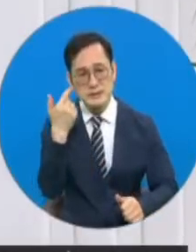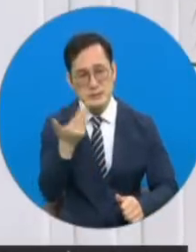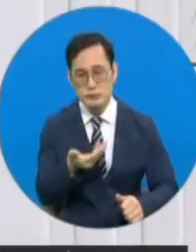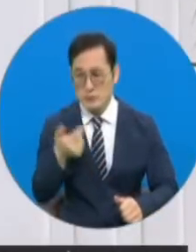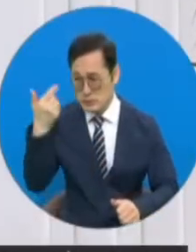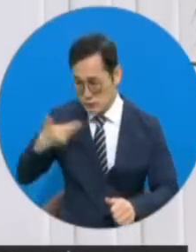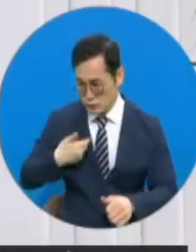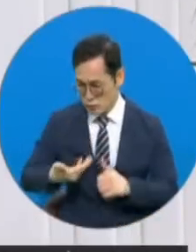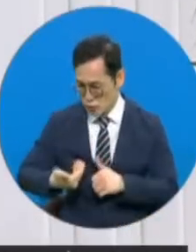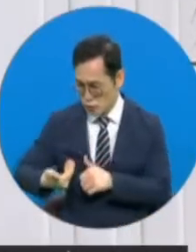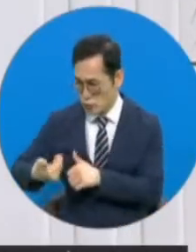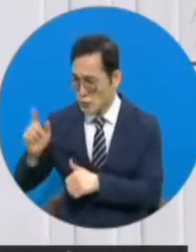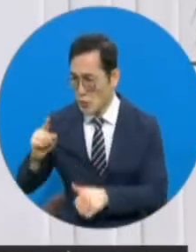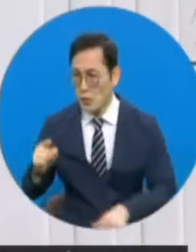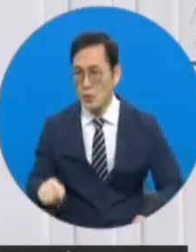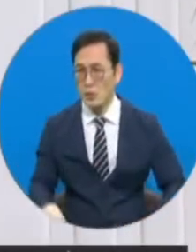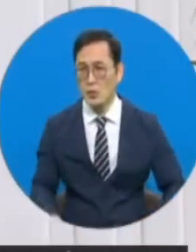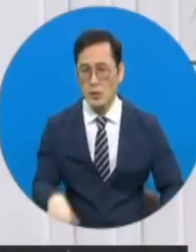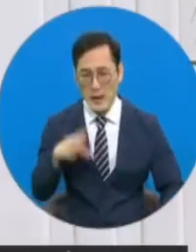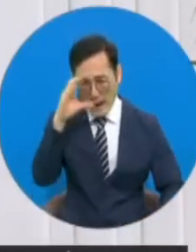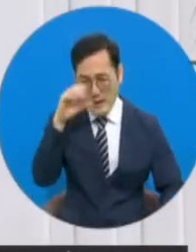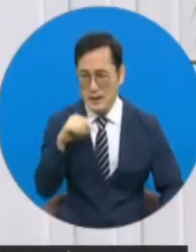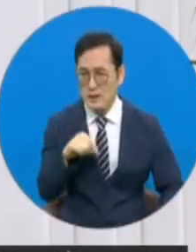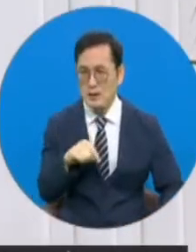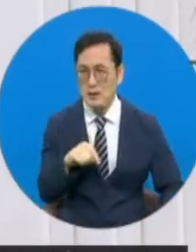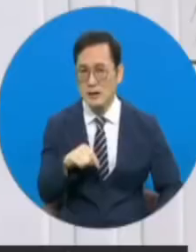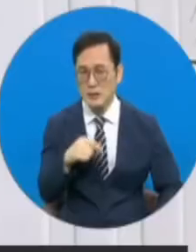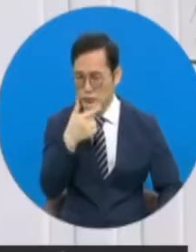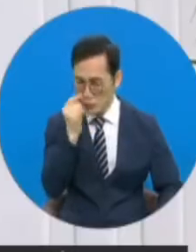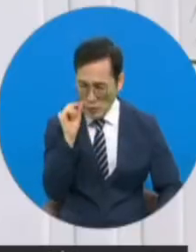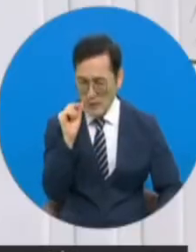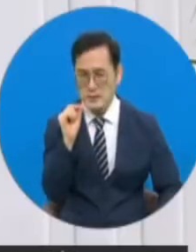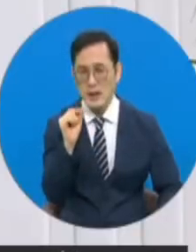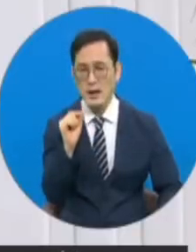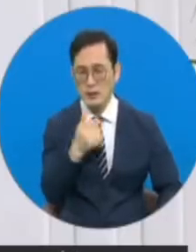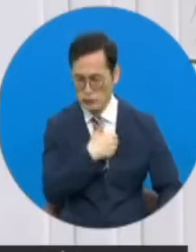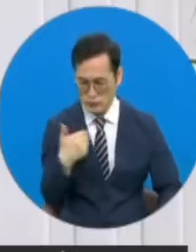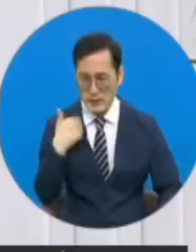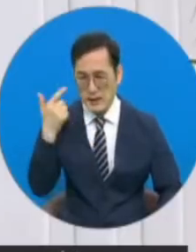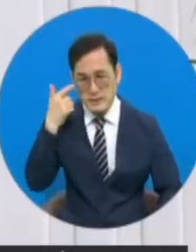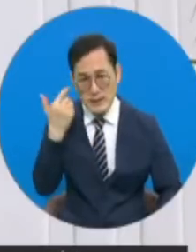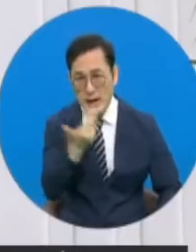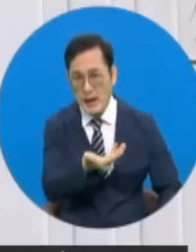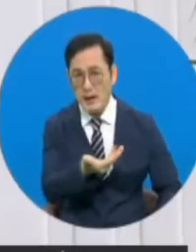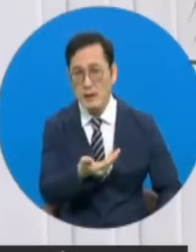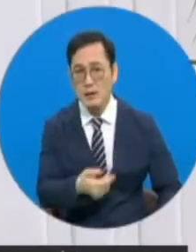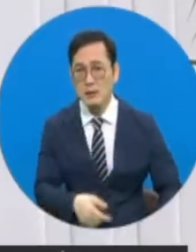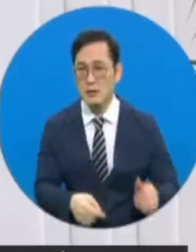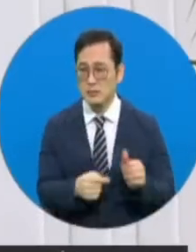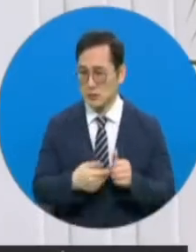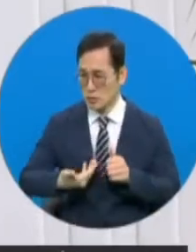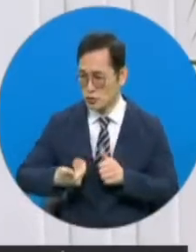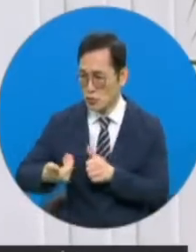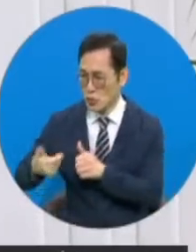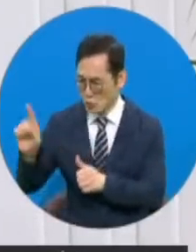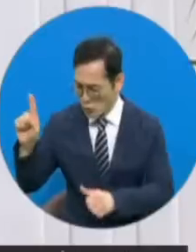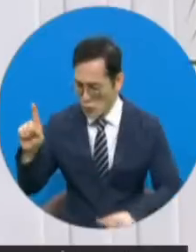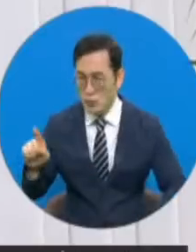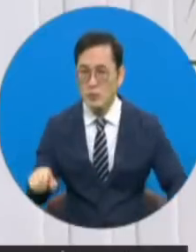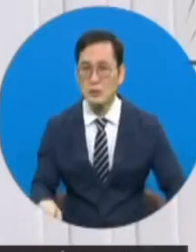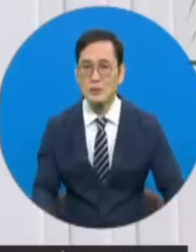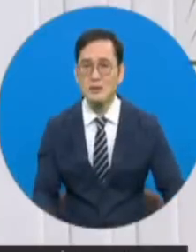유도하느냐 탄약 비축량이 모자라느냐 부족하지 않느냐를 물어봤는데 본인은 유도했다고 이야기하는